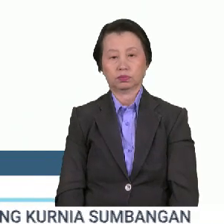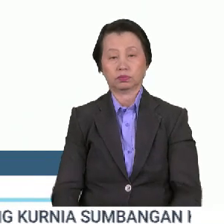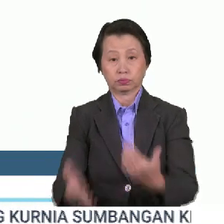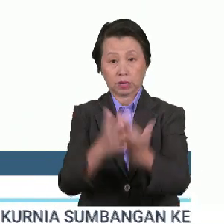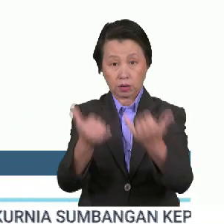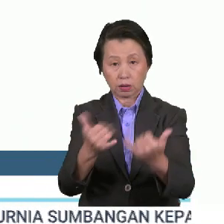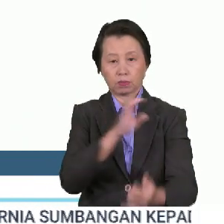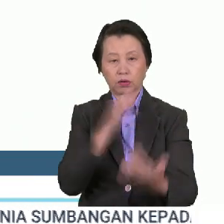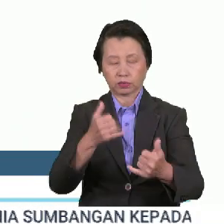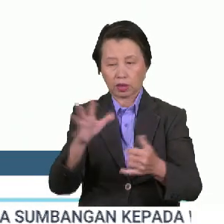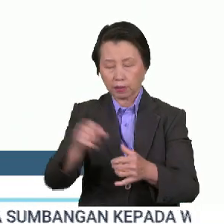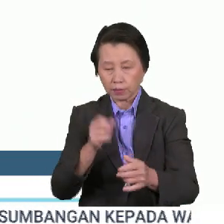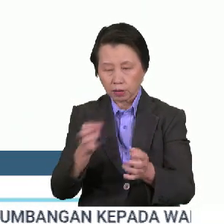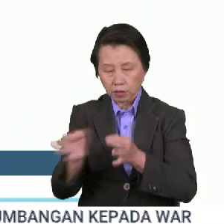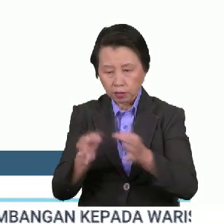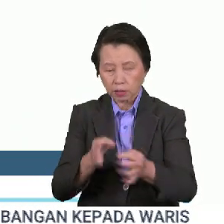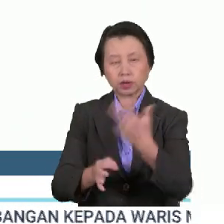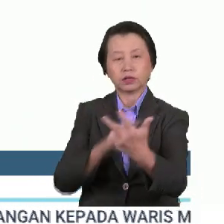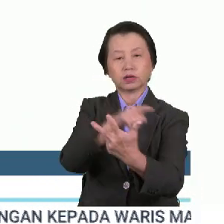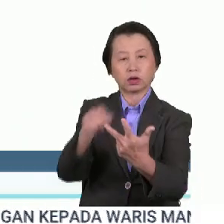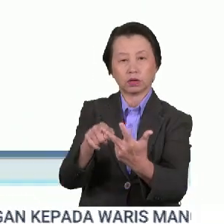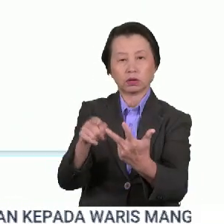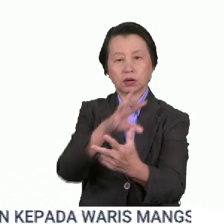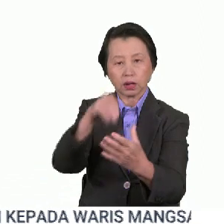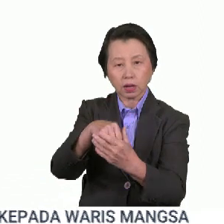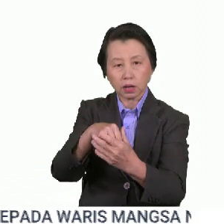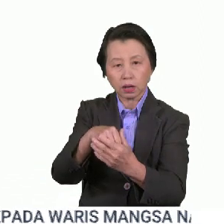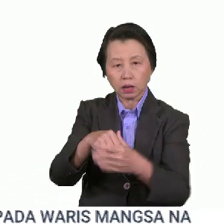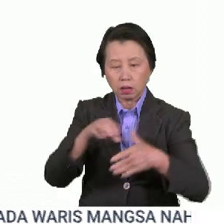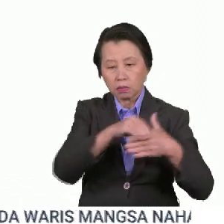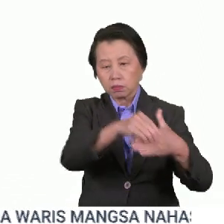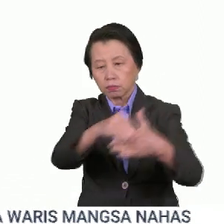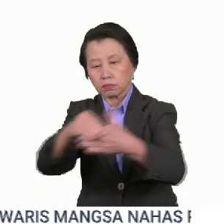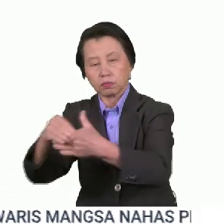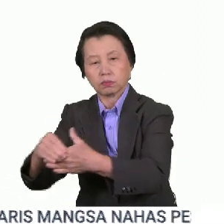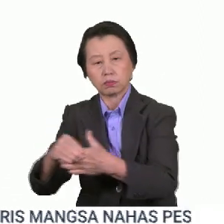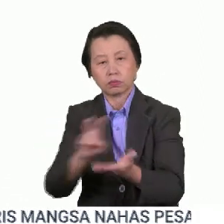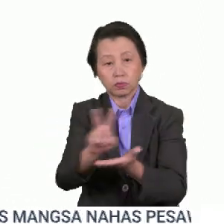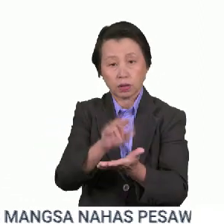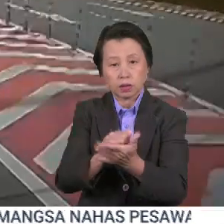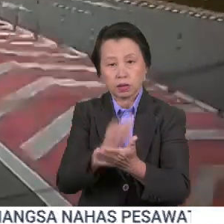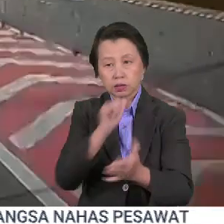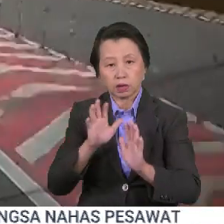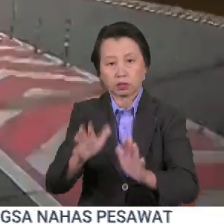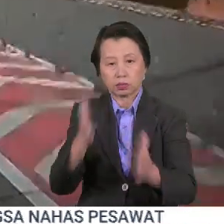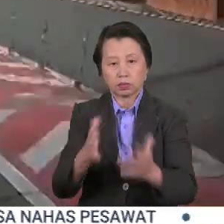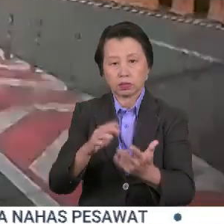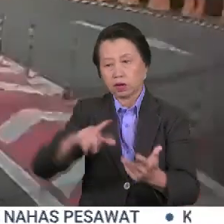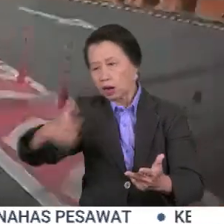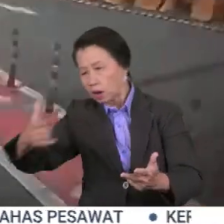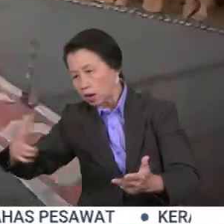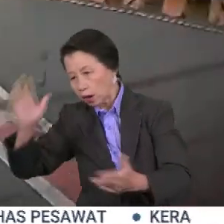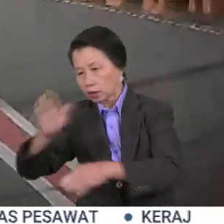Setakat ini, pihak polis telah mengambil keterangan 3 individu yang terlibat dalam penyebaran video nahas berkenaan. Selain tidak menolak kemungkinan individu